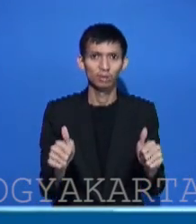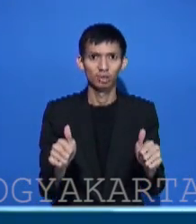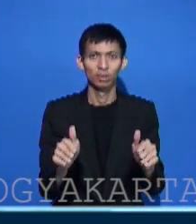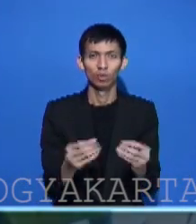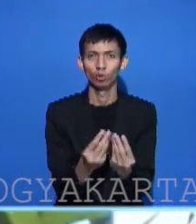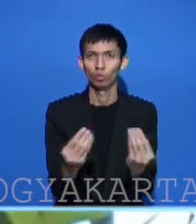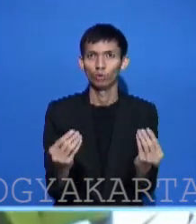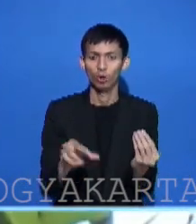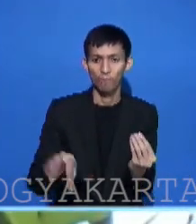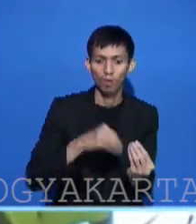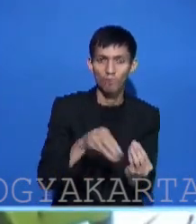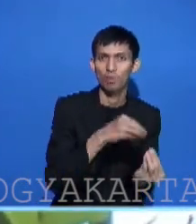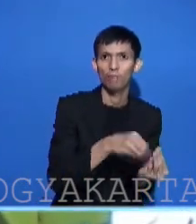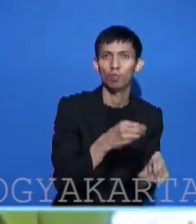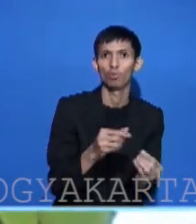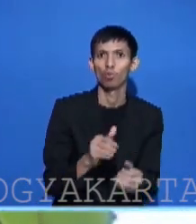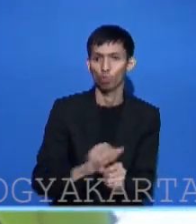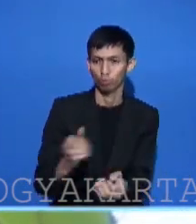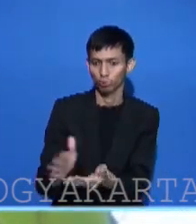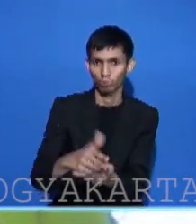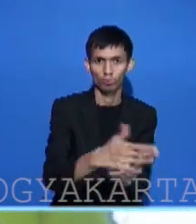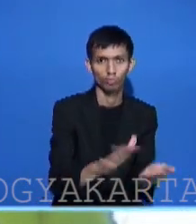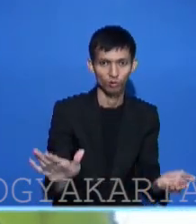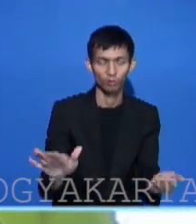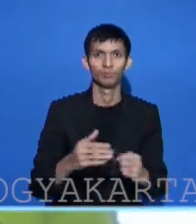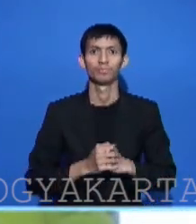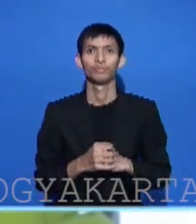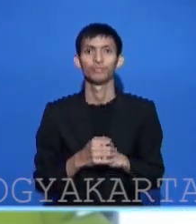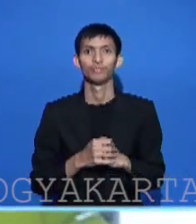sagetsai mekaten Indri Saputra Lan Abdul Rohim asung palapuran